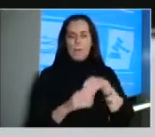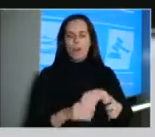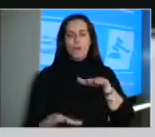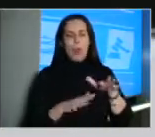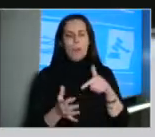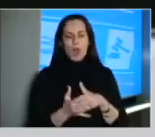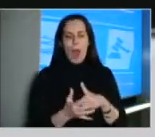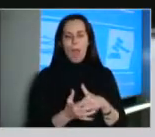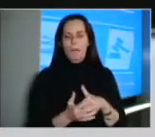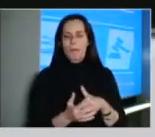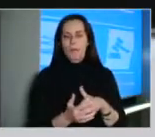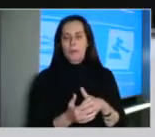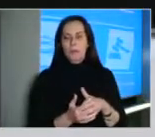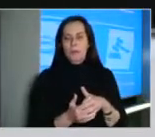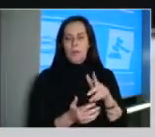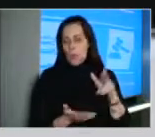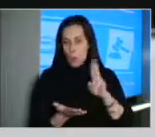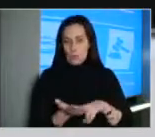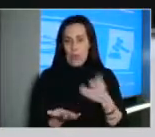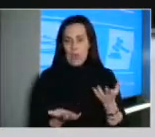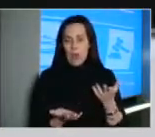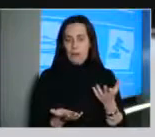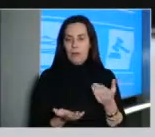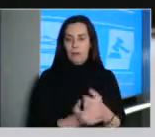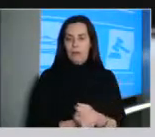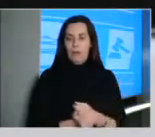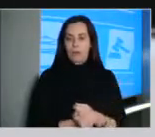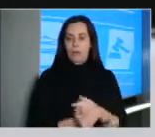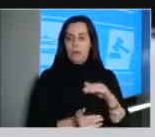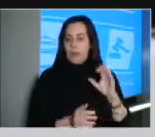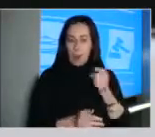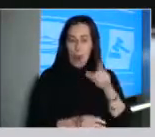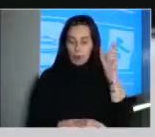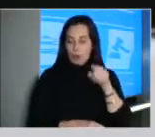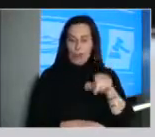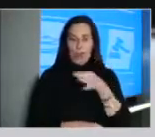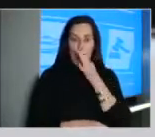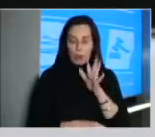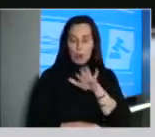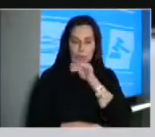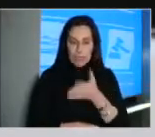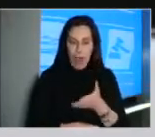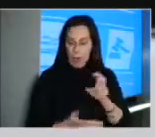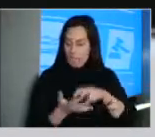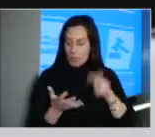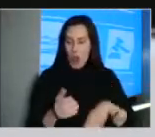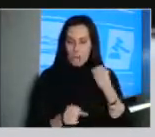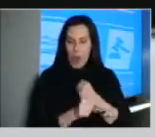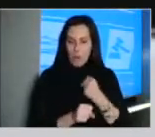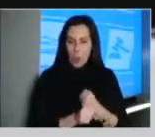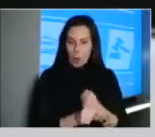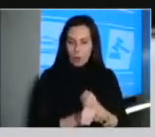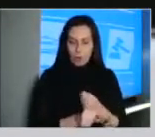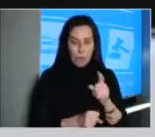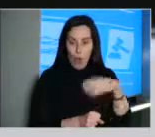היא, אם כך, היא מוצדקת. אחרת אנשים יגיעו לגיל הזקנה, הפרישה מהעבודה,